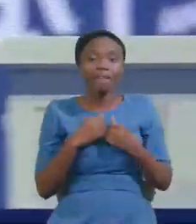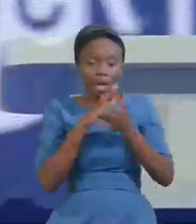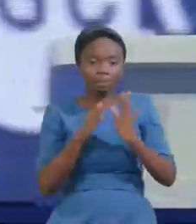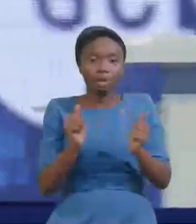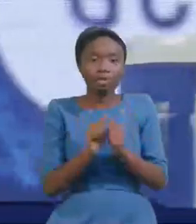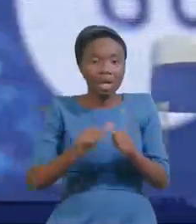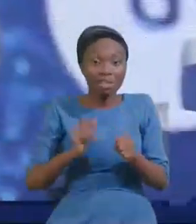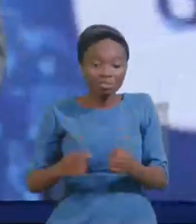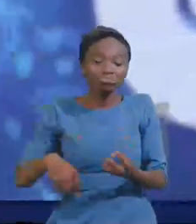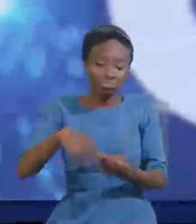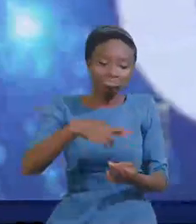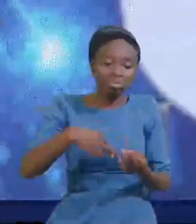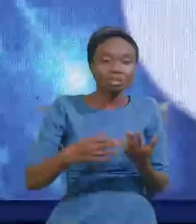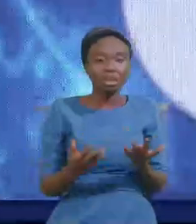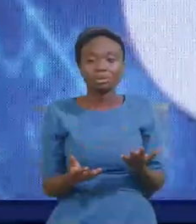Comprenez?